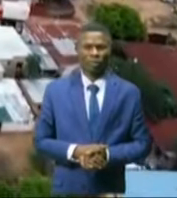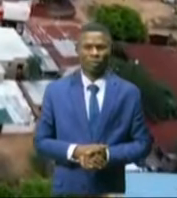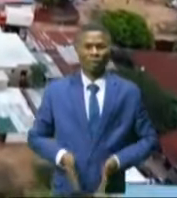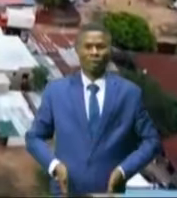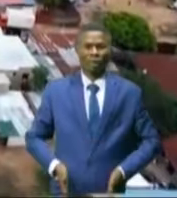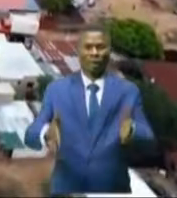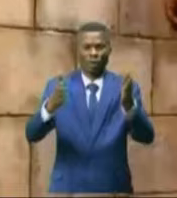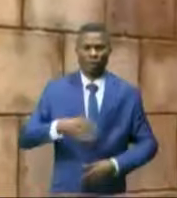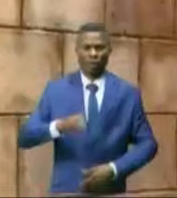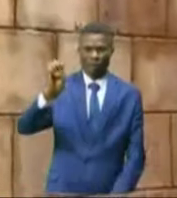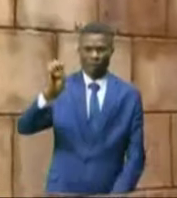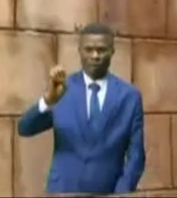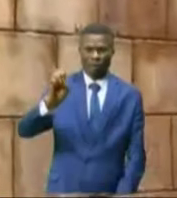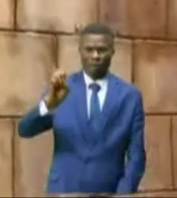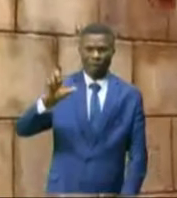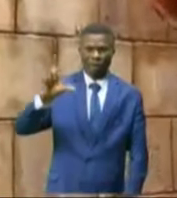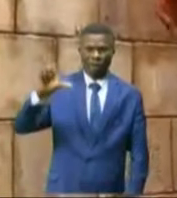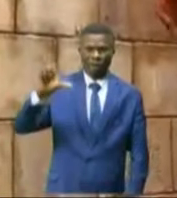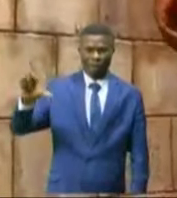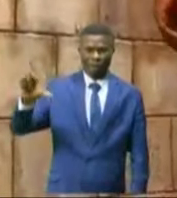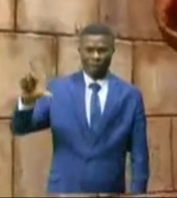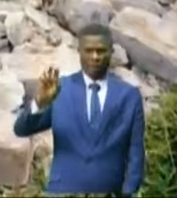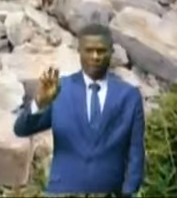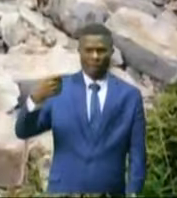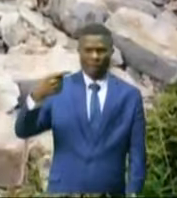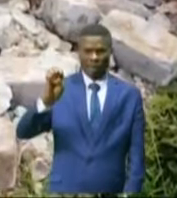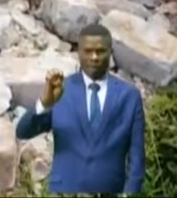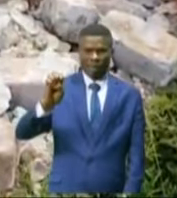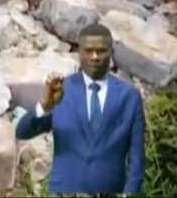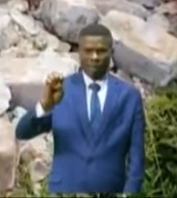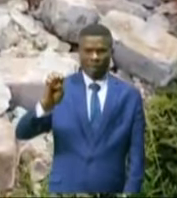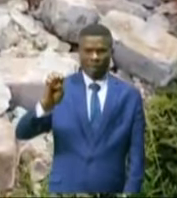désormais resté